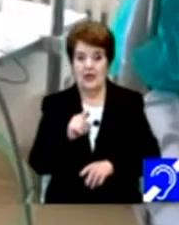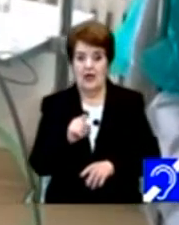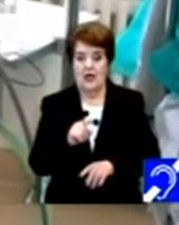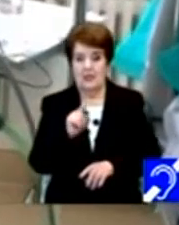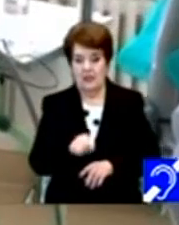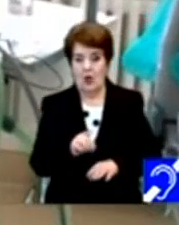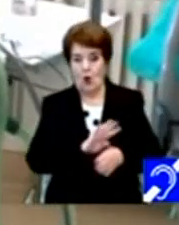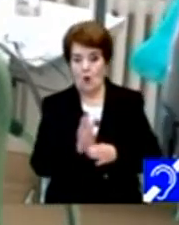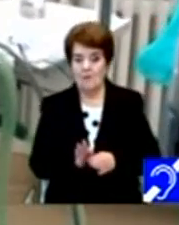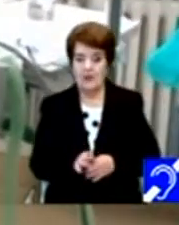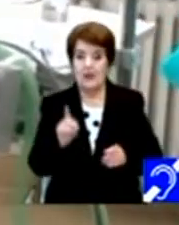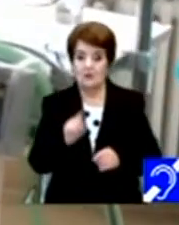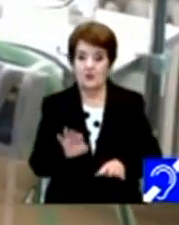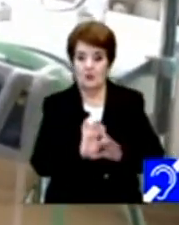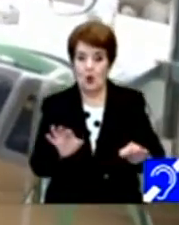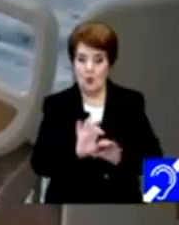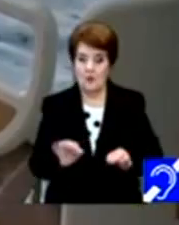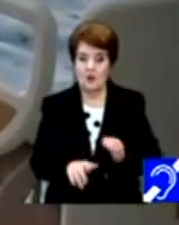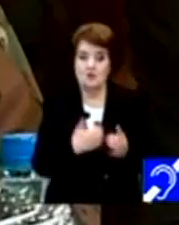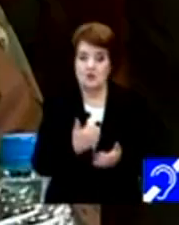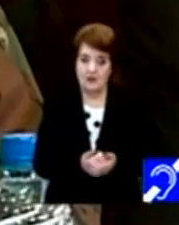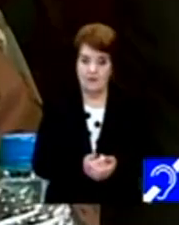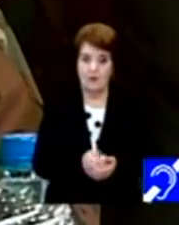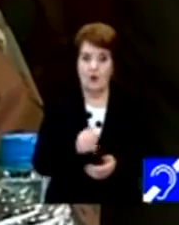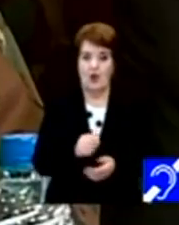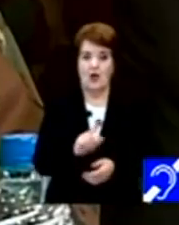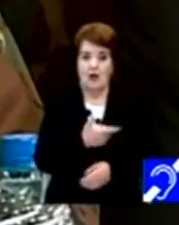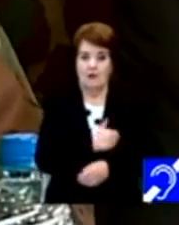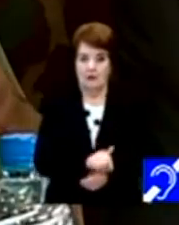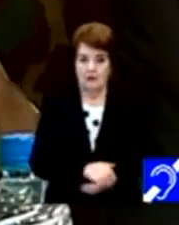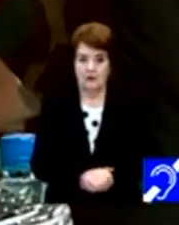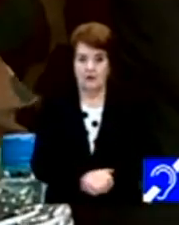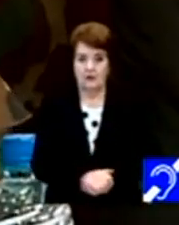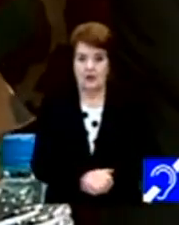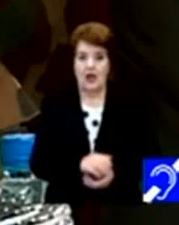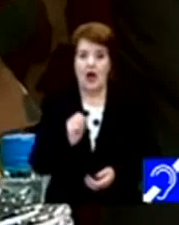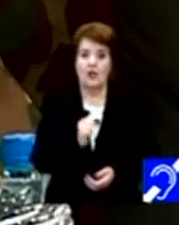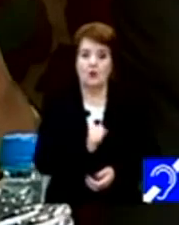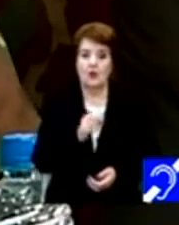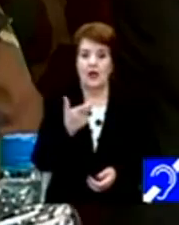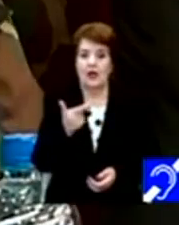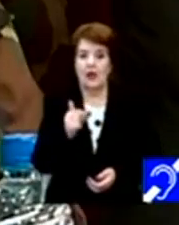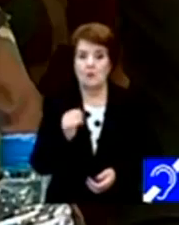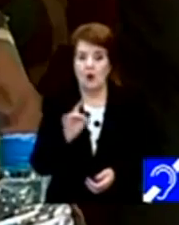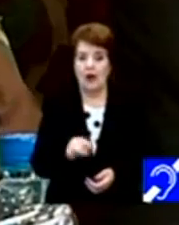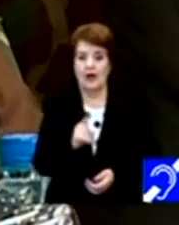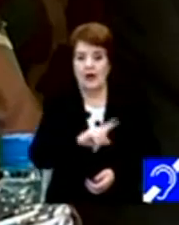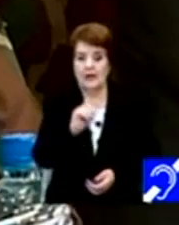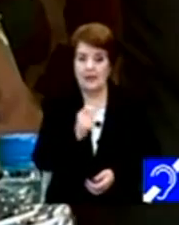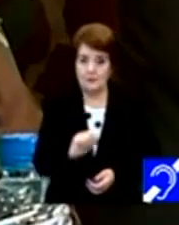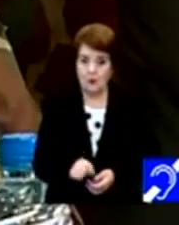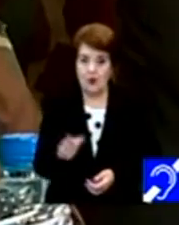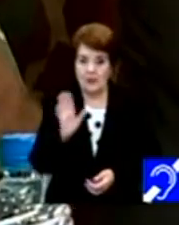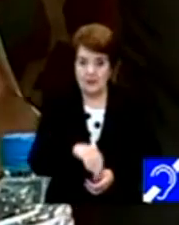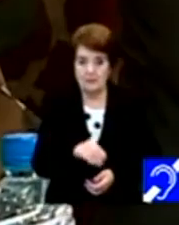COVID. În același comunicat, șeful clinicii anestezie și terapie Anton Gâmurare a luptat în războiul de pe Nistru, a